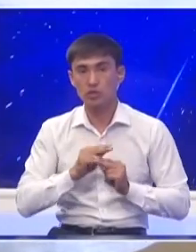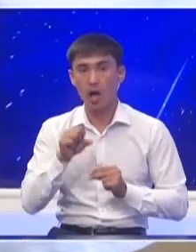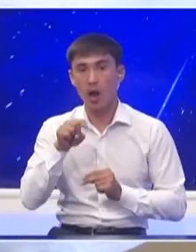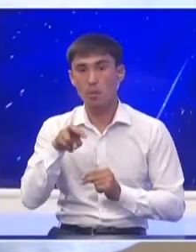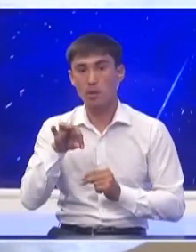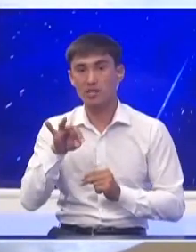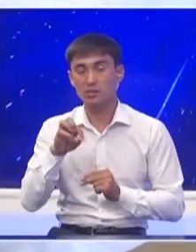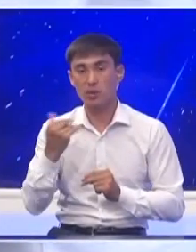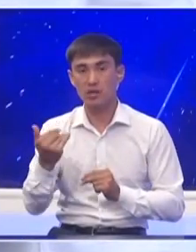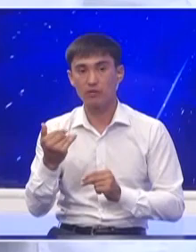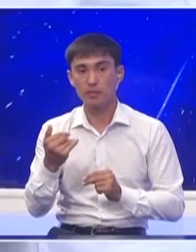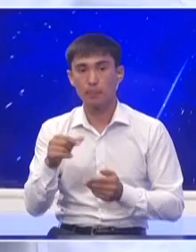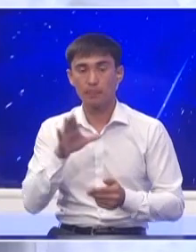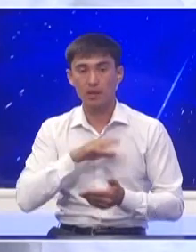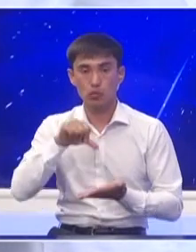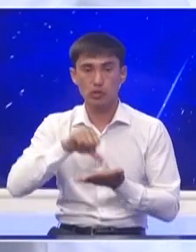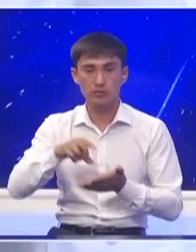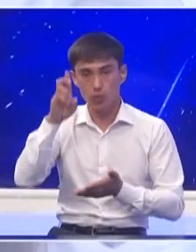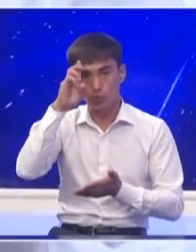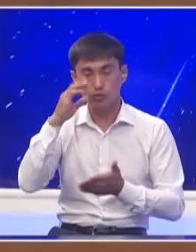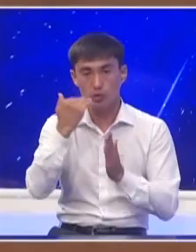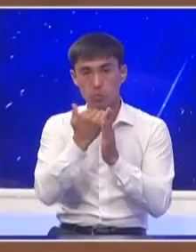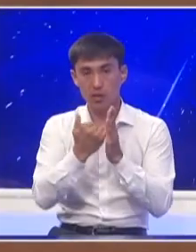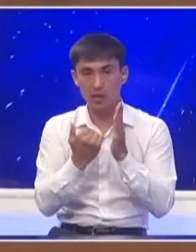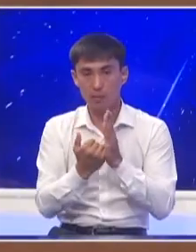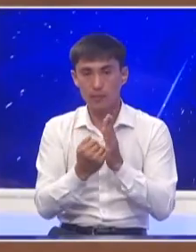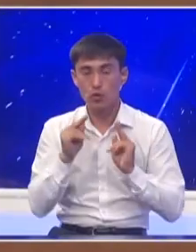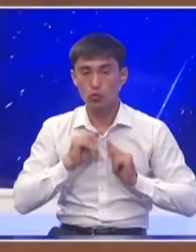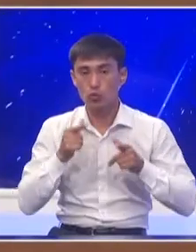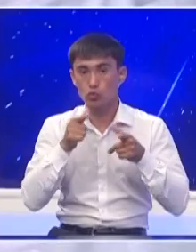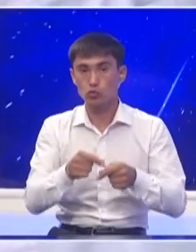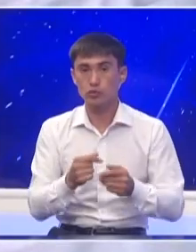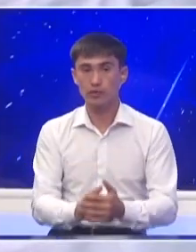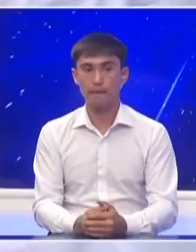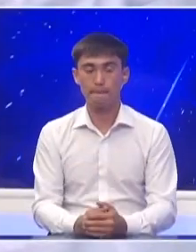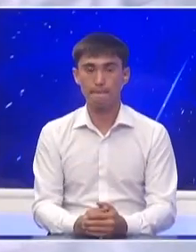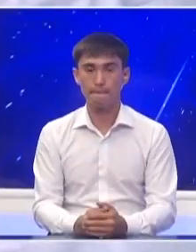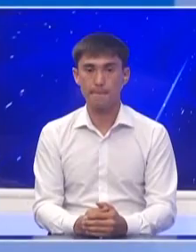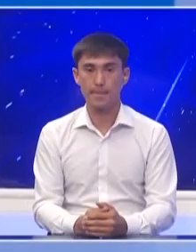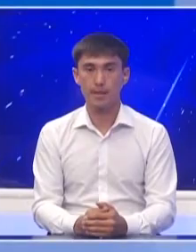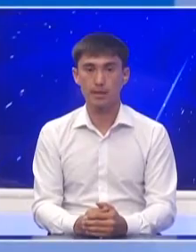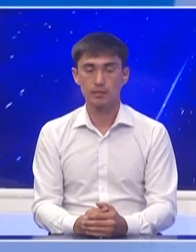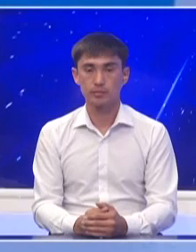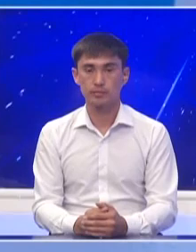Алибек Несипек, также ставший участником государственной программы трудоустройства.